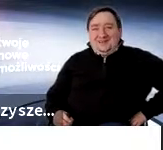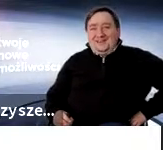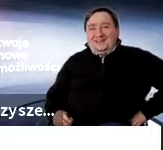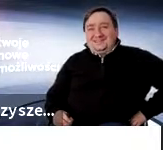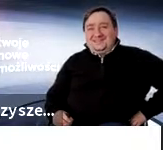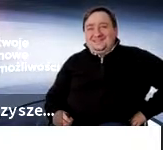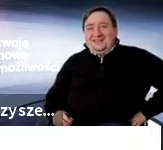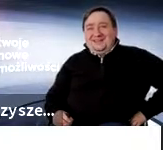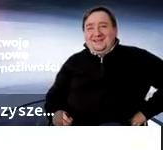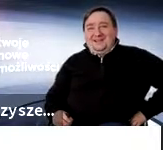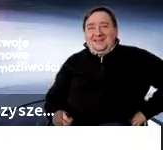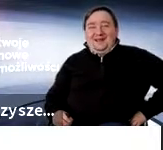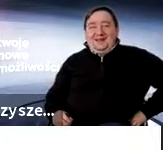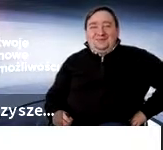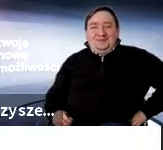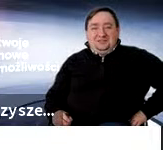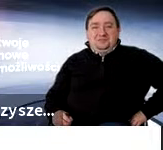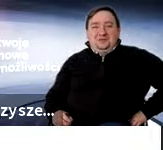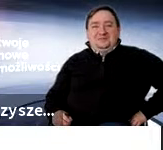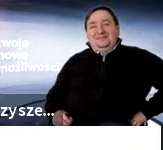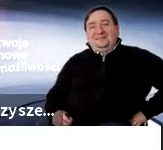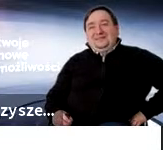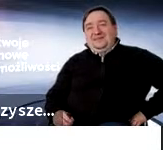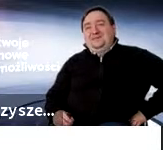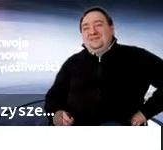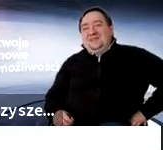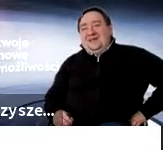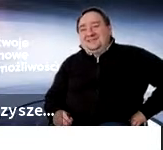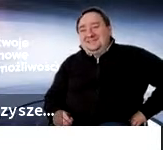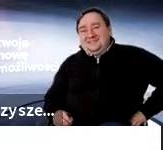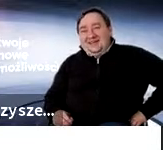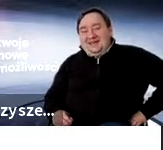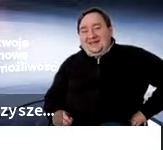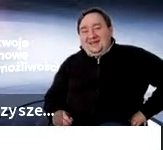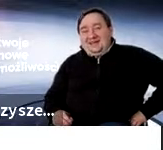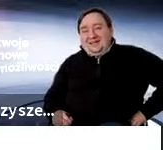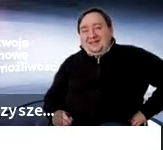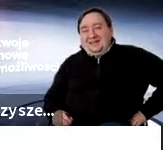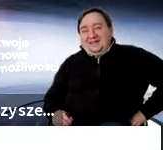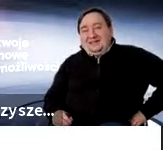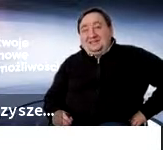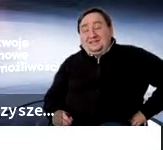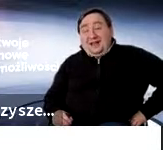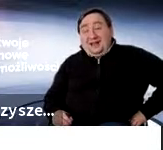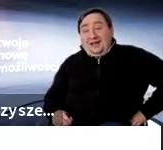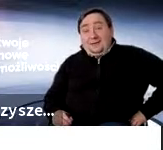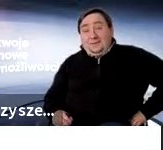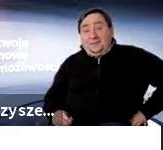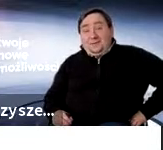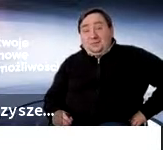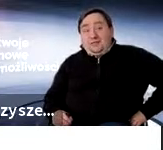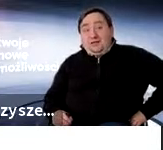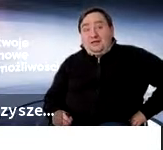jest stacjonarna asysta, a 50% to asysta